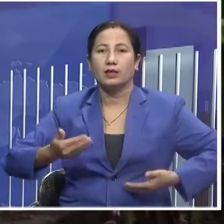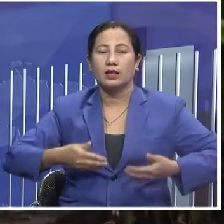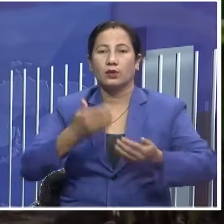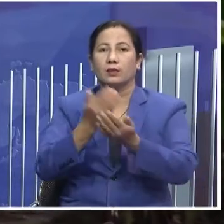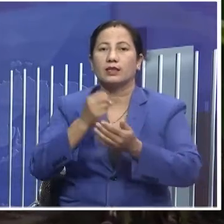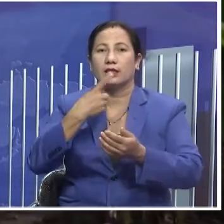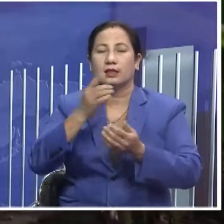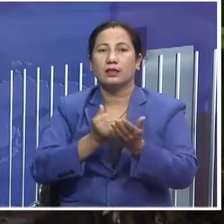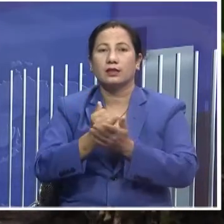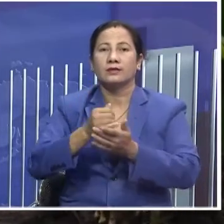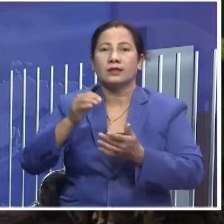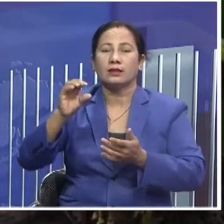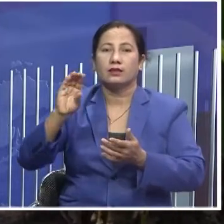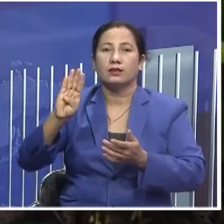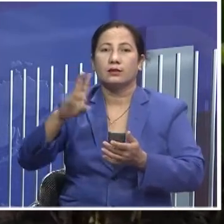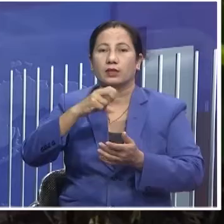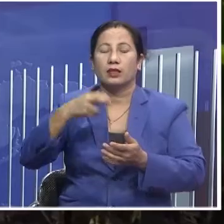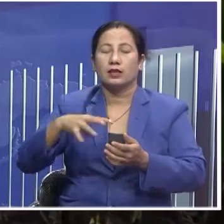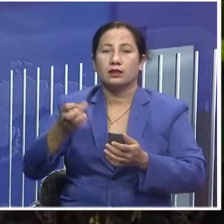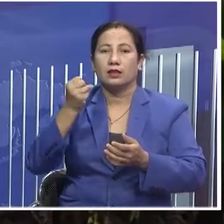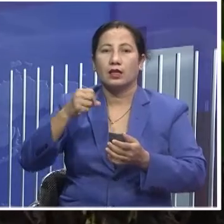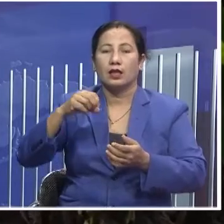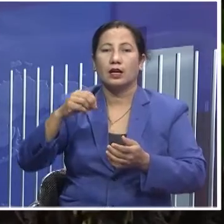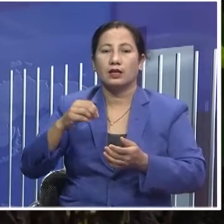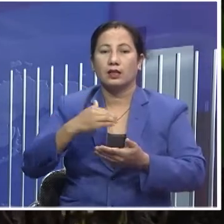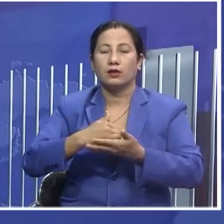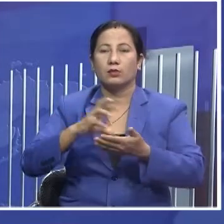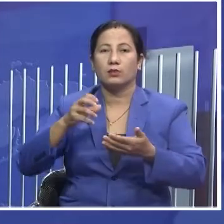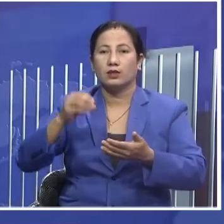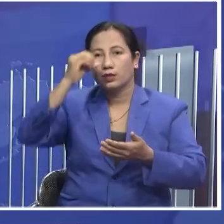छ। विकास अधिकारी, नेपाल टेलिभिजन, लुम्बिनी प्रदेश, पश्चिम नवलपरासी।